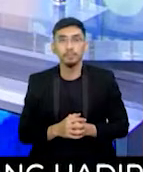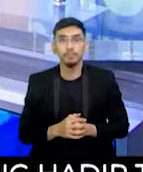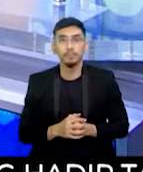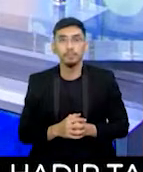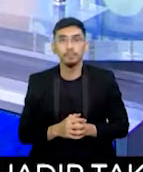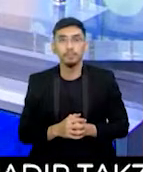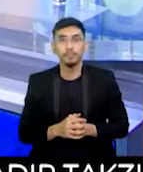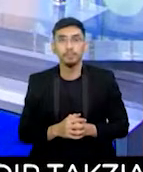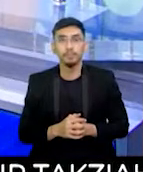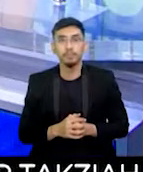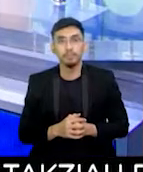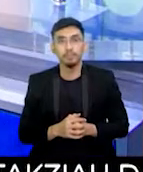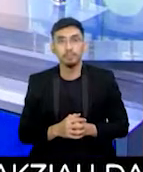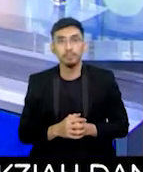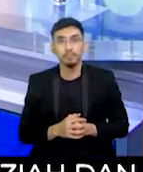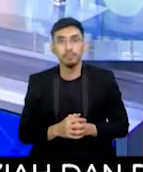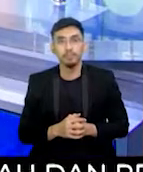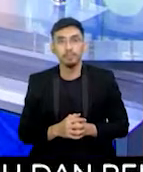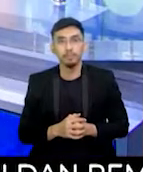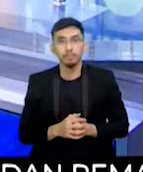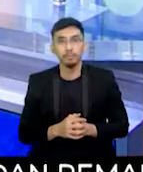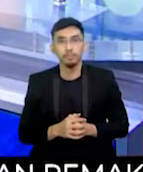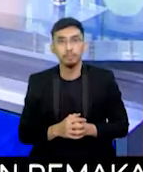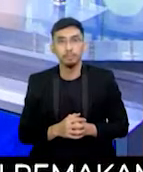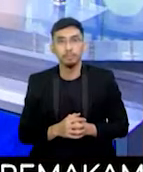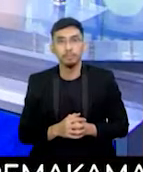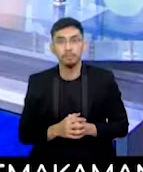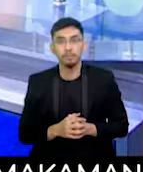Pakuan dan sebelumnya juga ada Camar Haenda dari lokasi pemakaman di